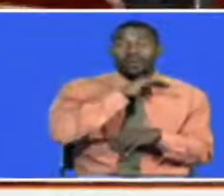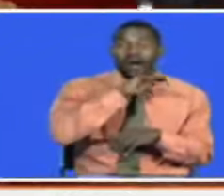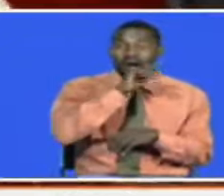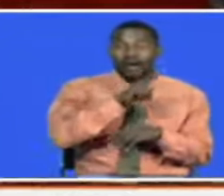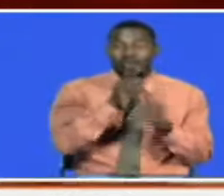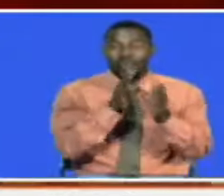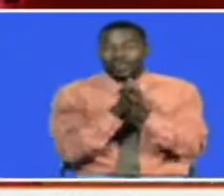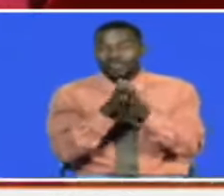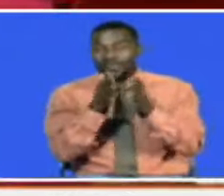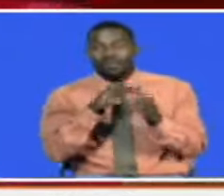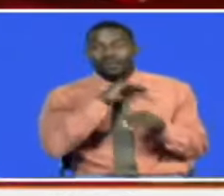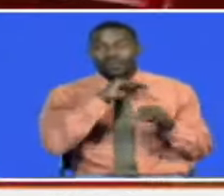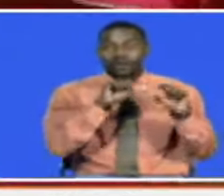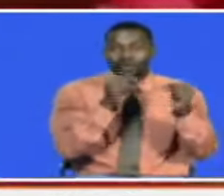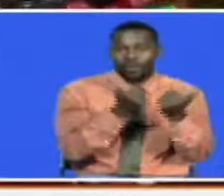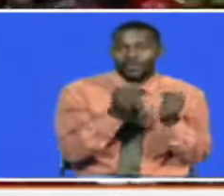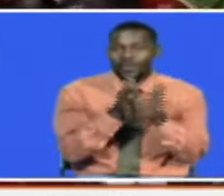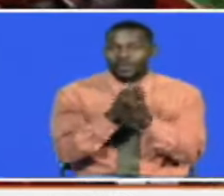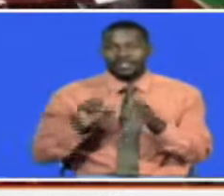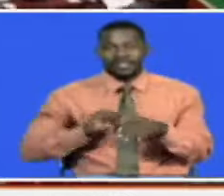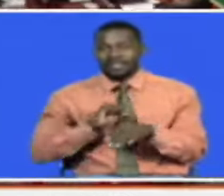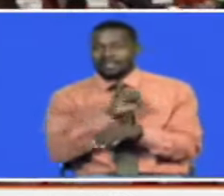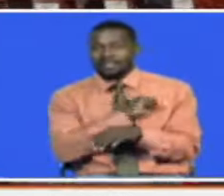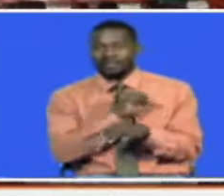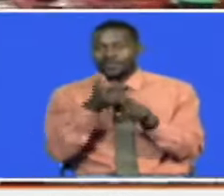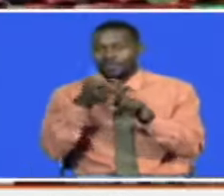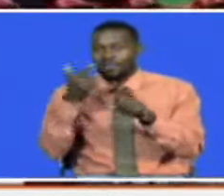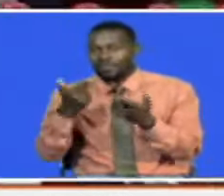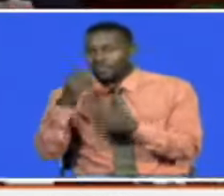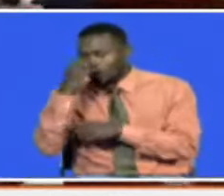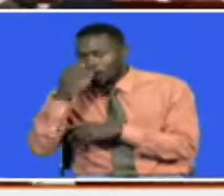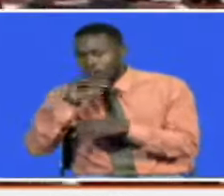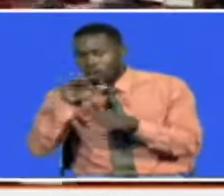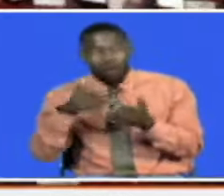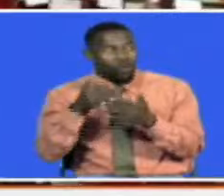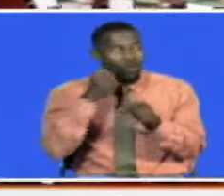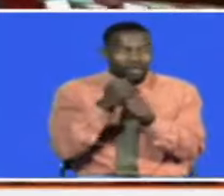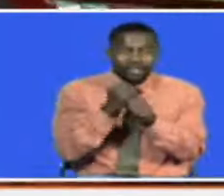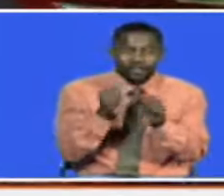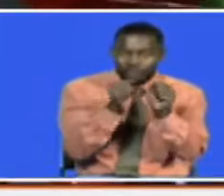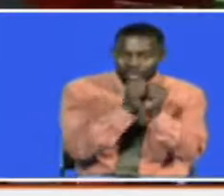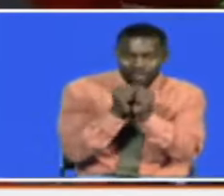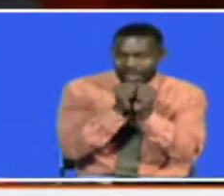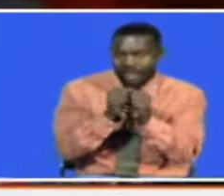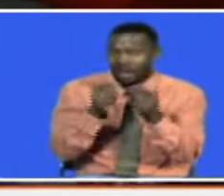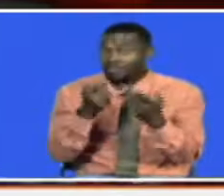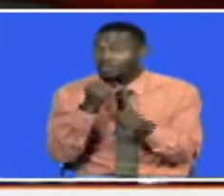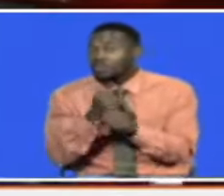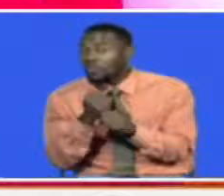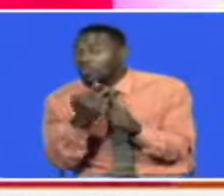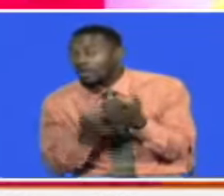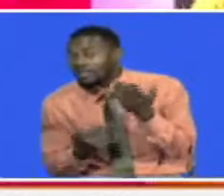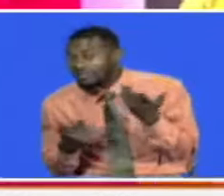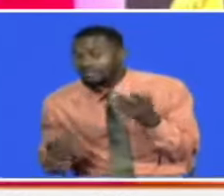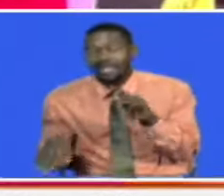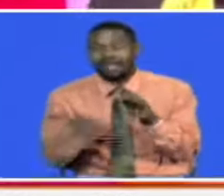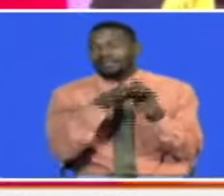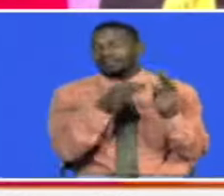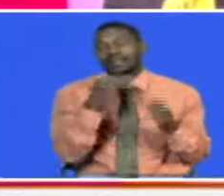waliungana na kupitia wabunge na maseneta wakakatiza safari ya Rigathi iliyodumu siku 766